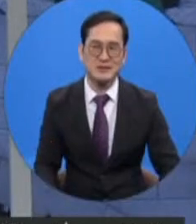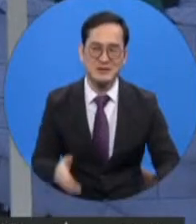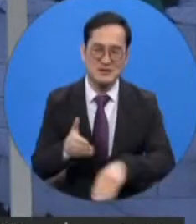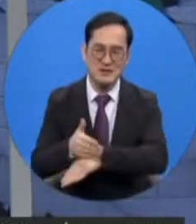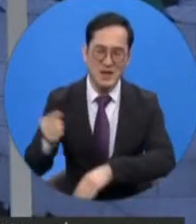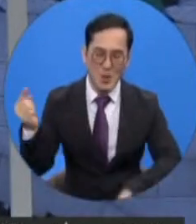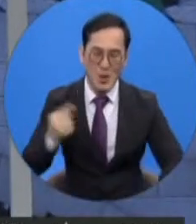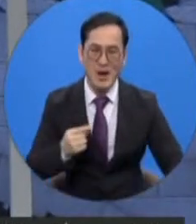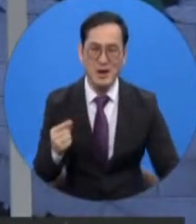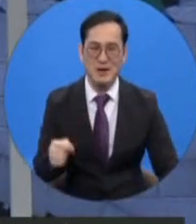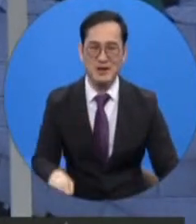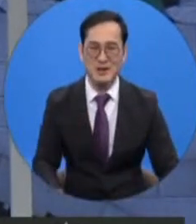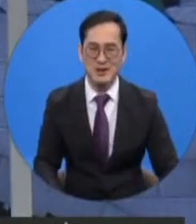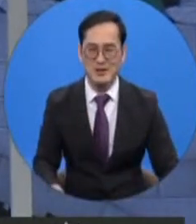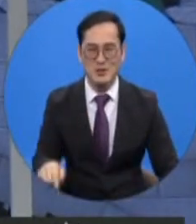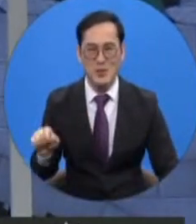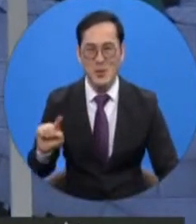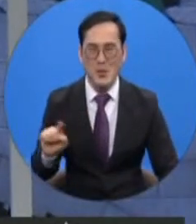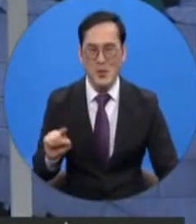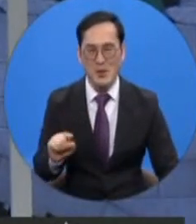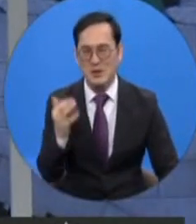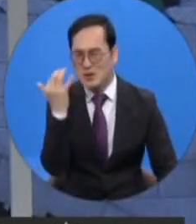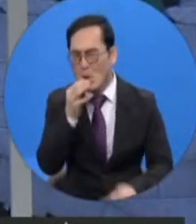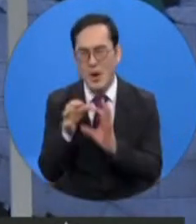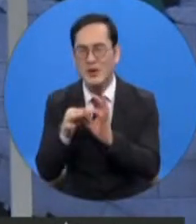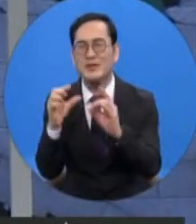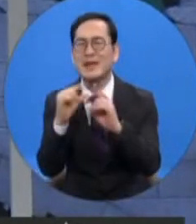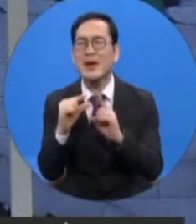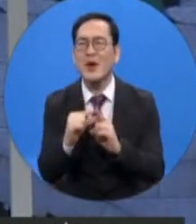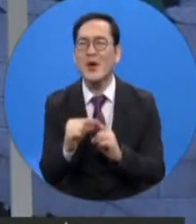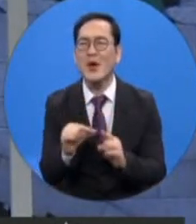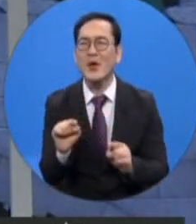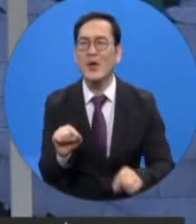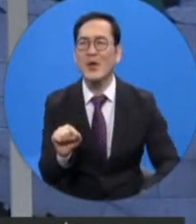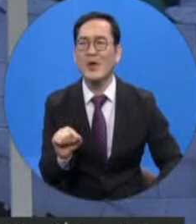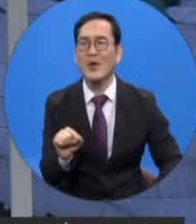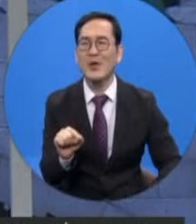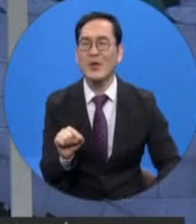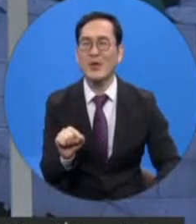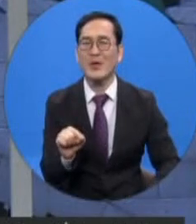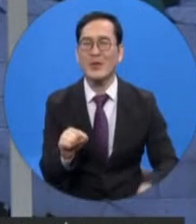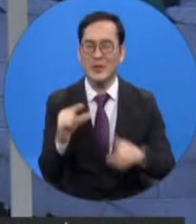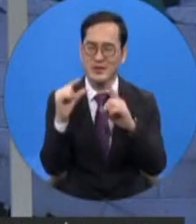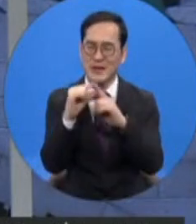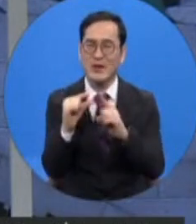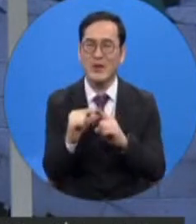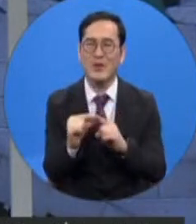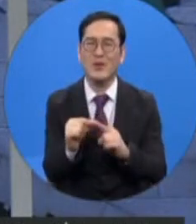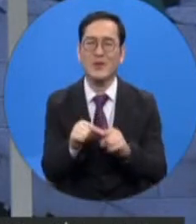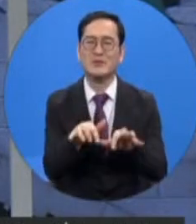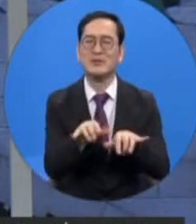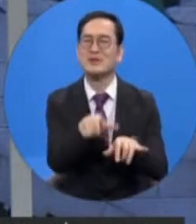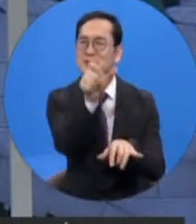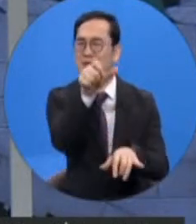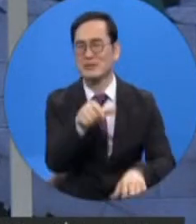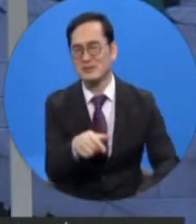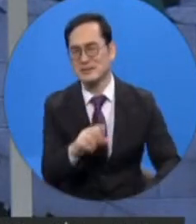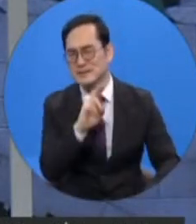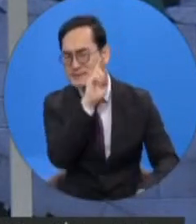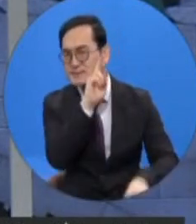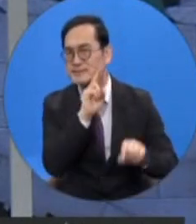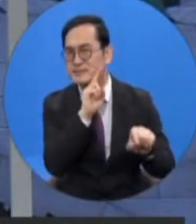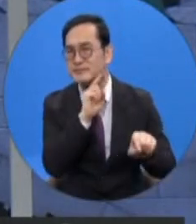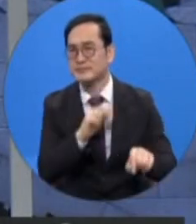해당 업소를 한 취재진이 찾아가 봤는데 홍보물에 유사 성행위를 뜻하는 문구가 적혀 있었다라는 보도도 지금 나오고 있습니다. 만약에 지금